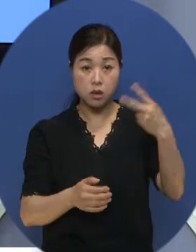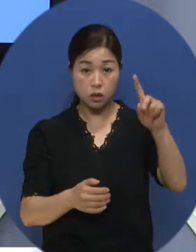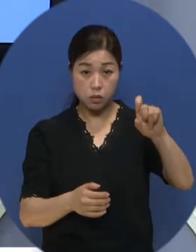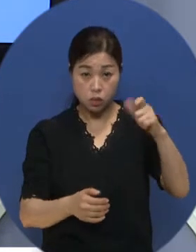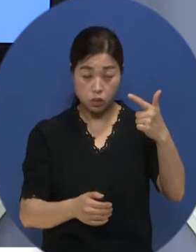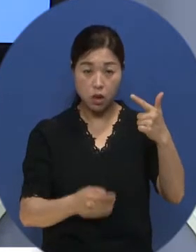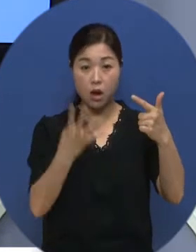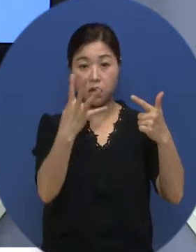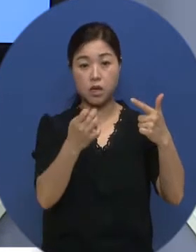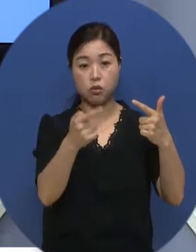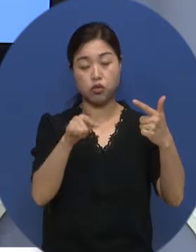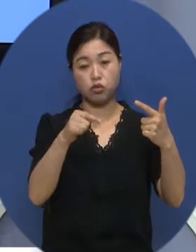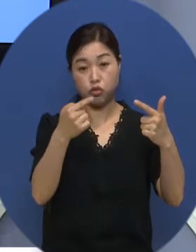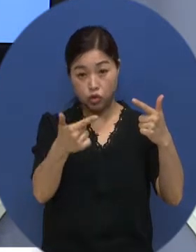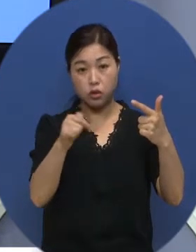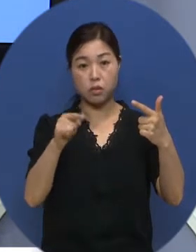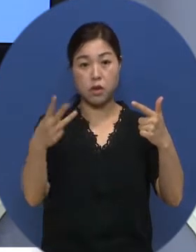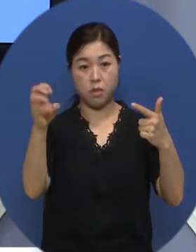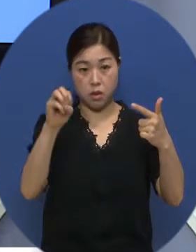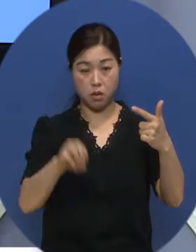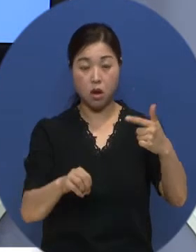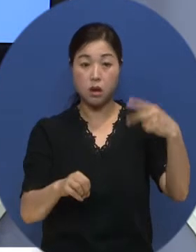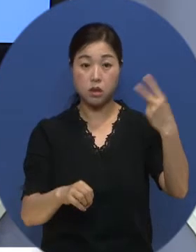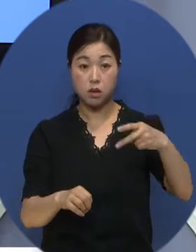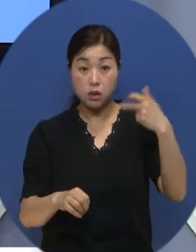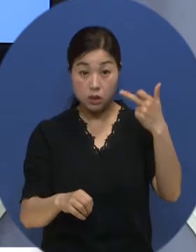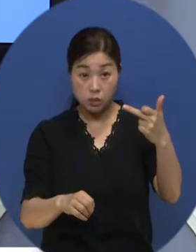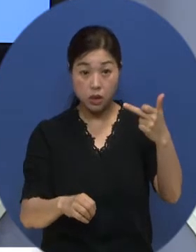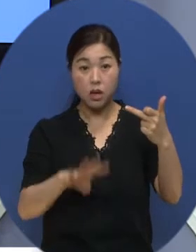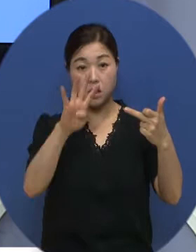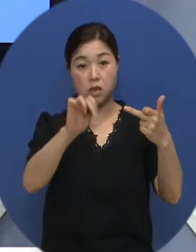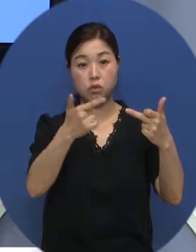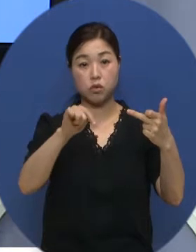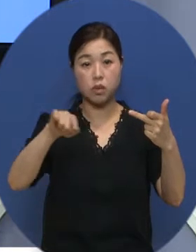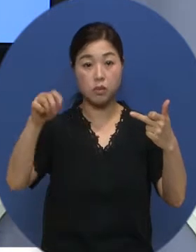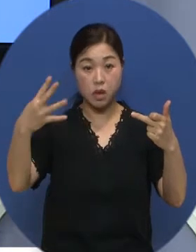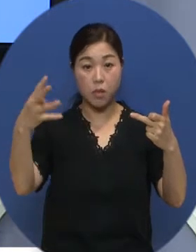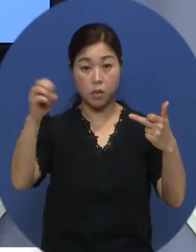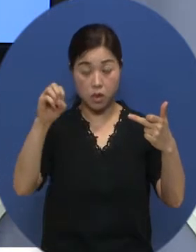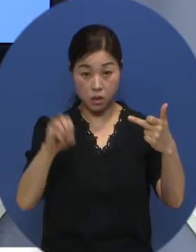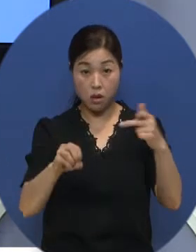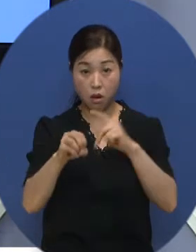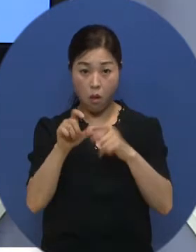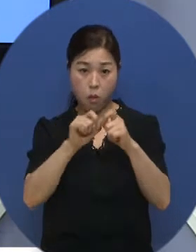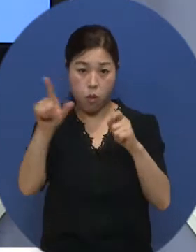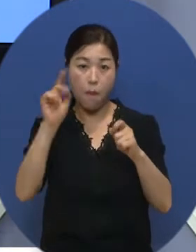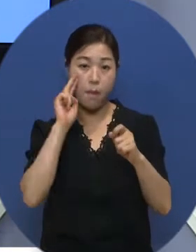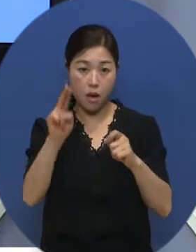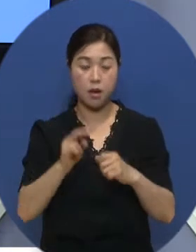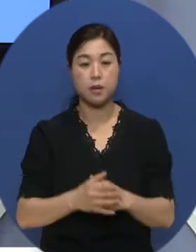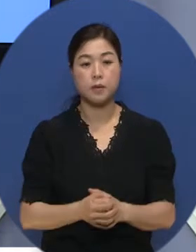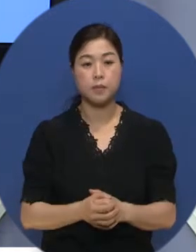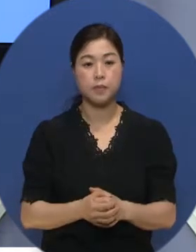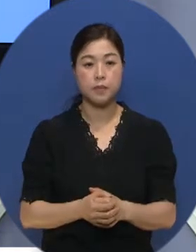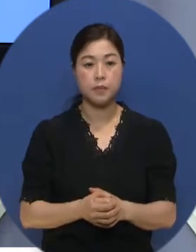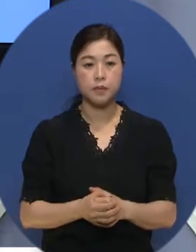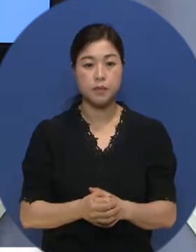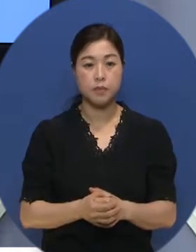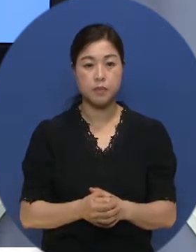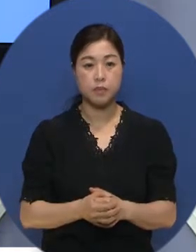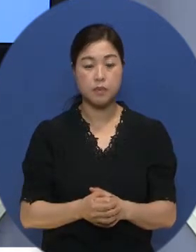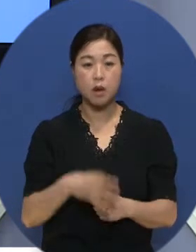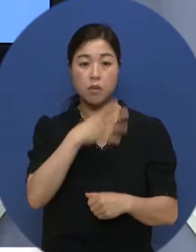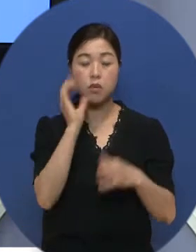46.3% 2017년 46.4% 에 이어서 눈에 띄게 증가했습니다 신행